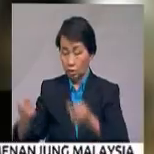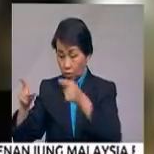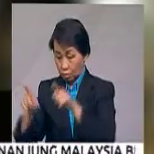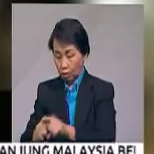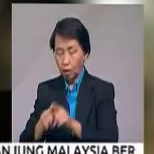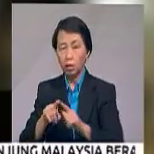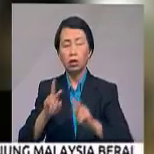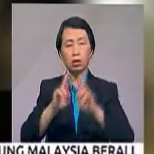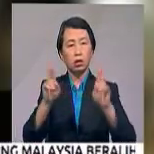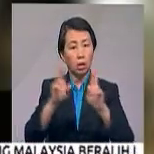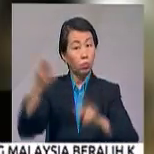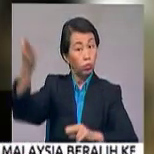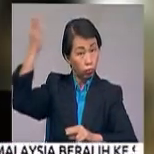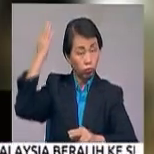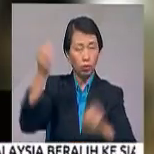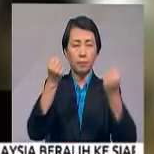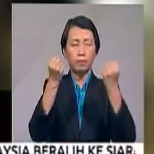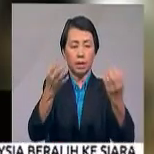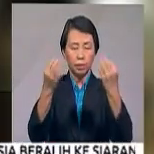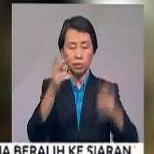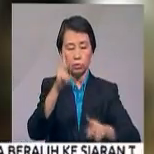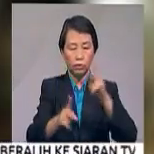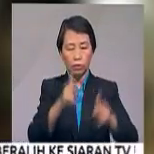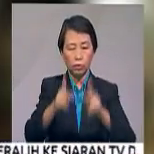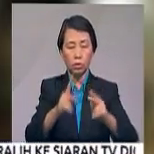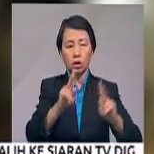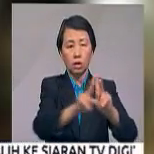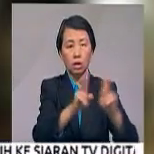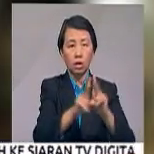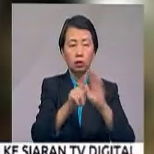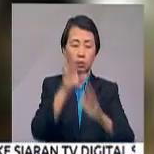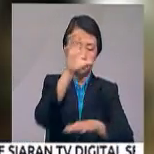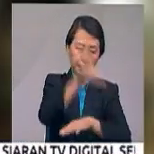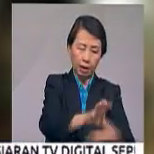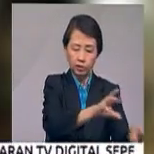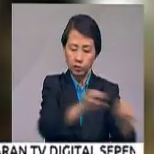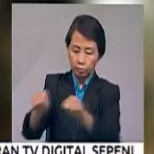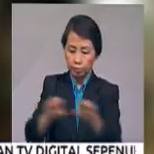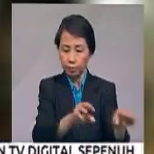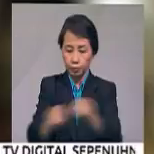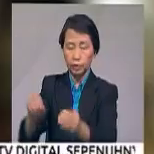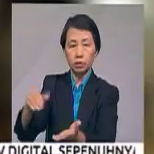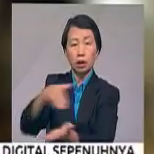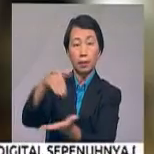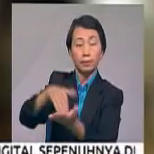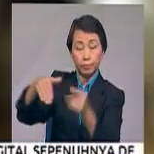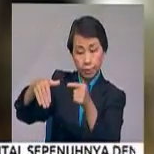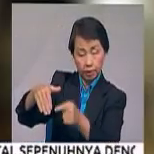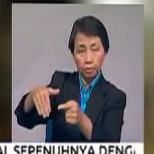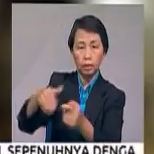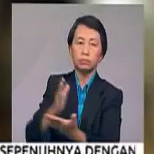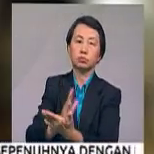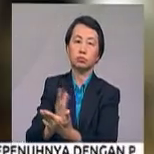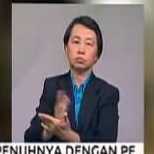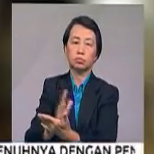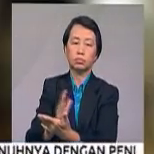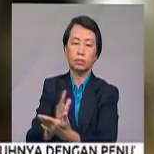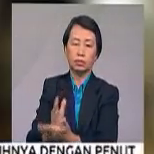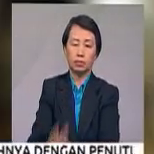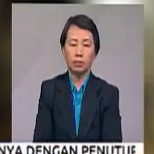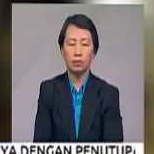kilat Rabu lepas, ratusan penduduk beberapa kampung terpaksa dipindahkan ke pusat-pusat pemindahan sementara.